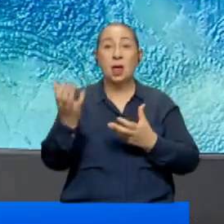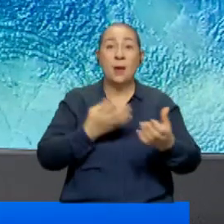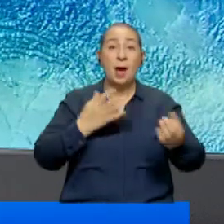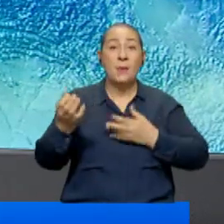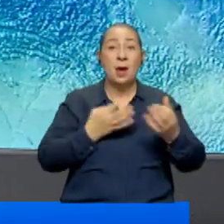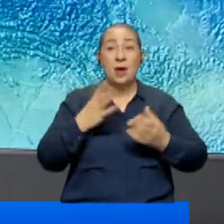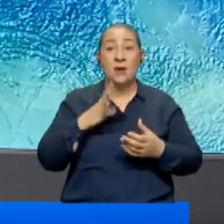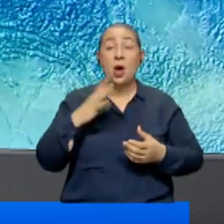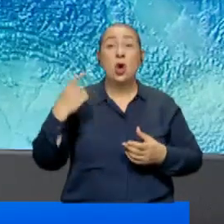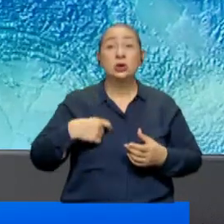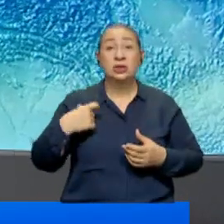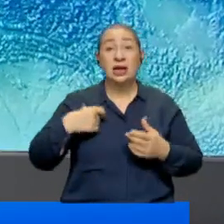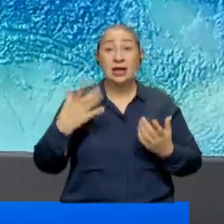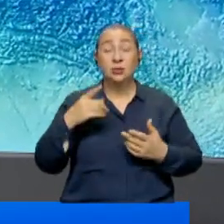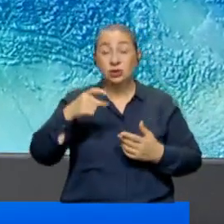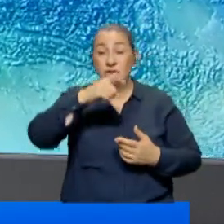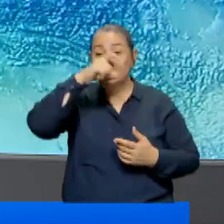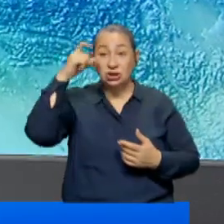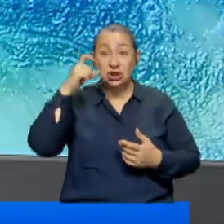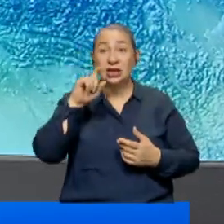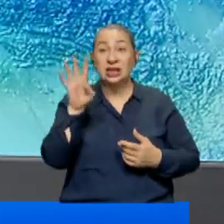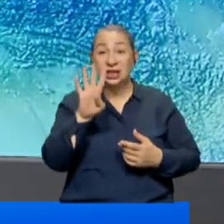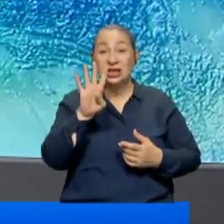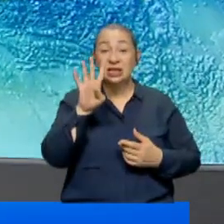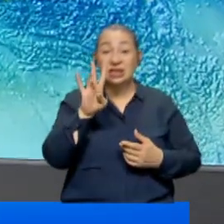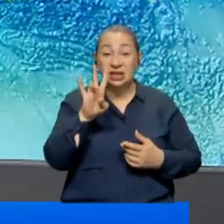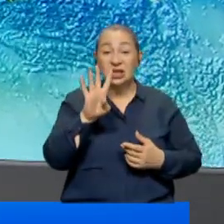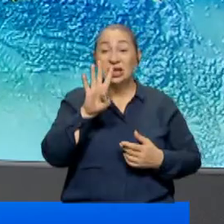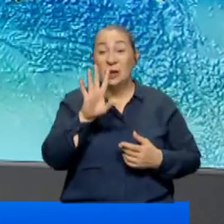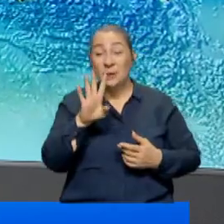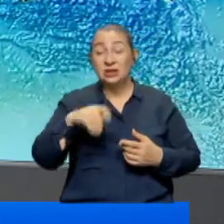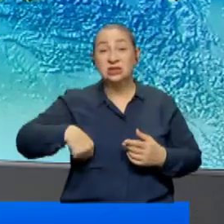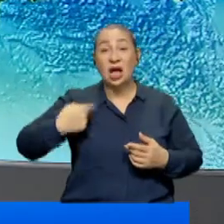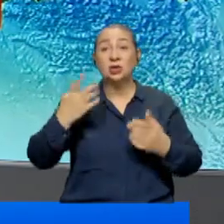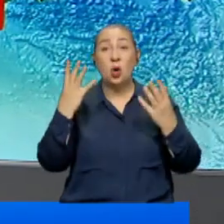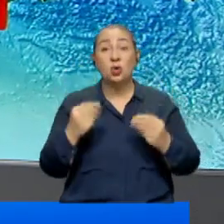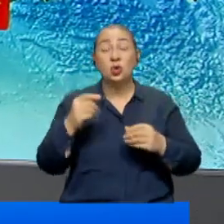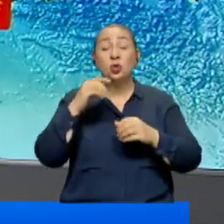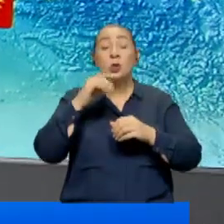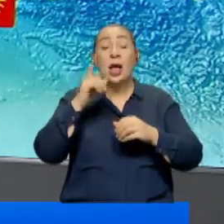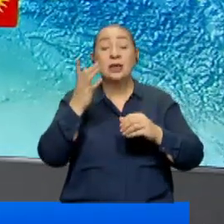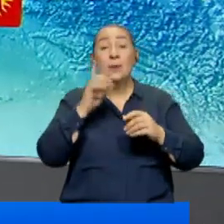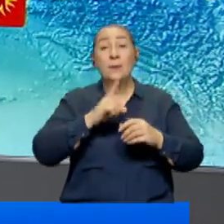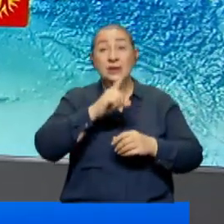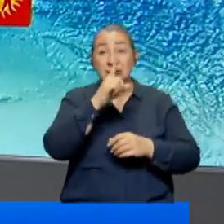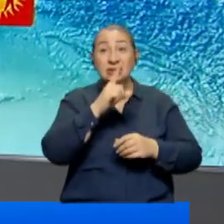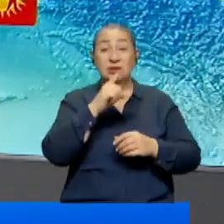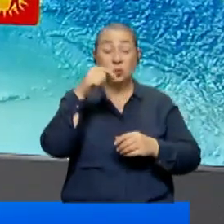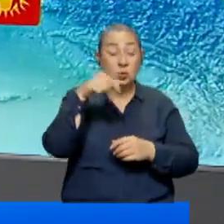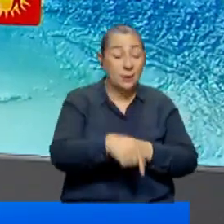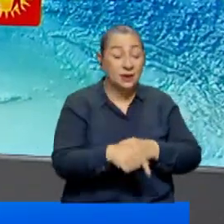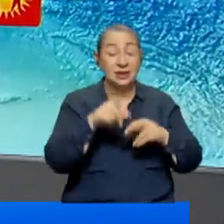devam ediyor. Özellikle bu sıcaklıkların 40, 42, 45 derece ölçüldüğü yurdun en batısı, güney batısı